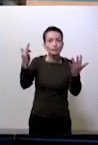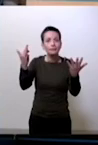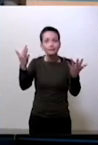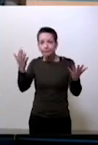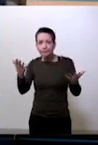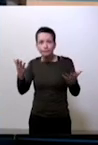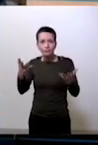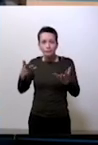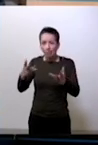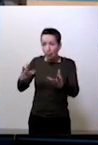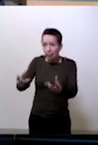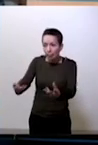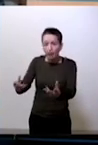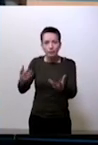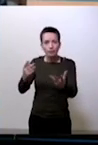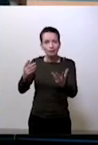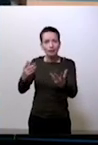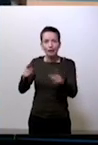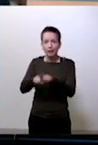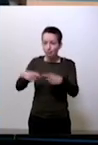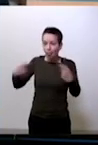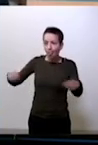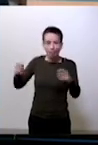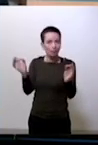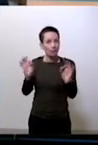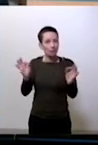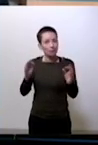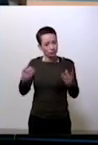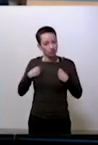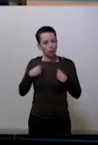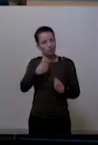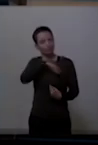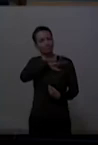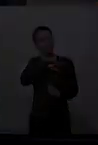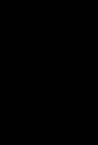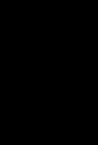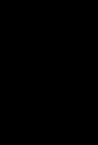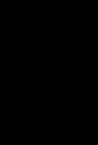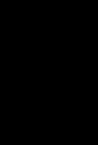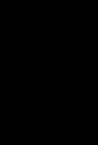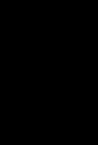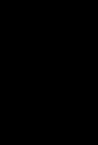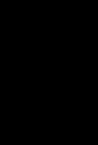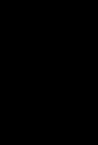Cela nous oblige, cela nous responsabilise. On y arrivera avec les habitants.